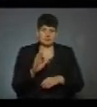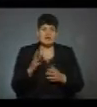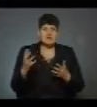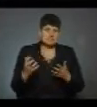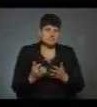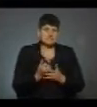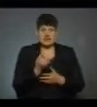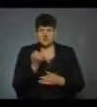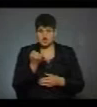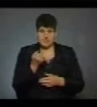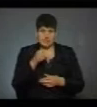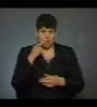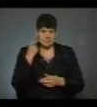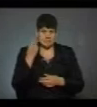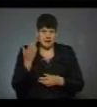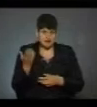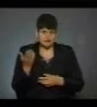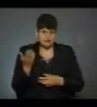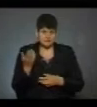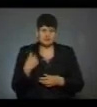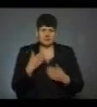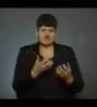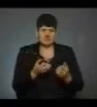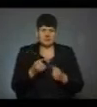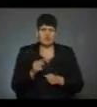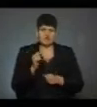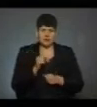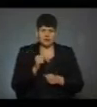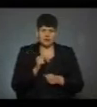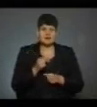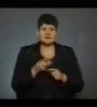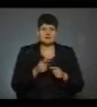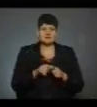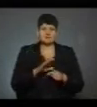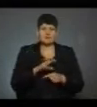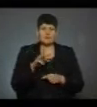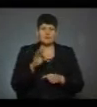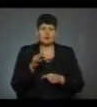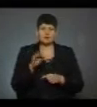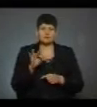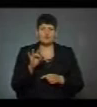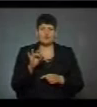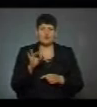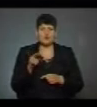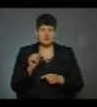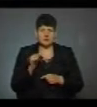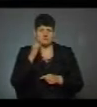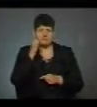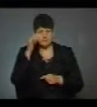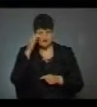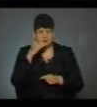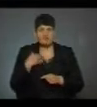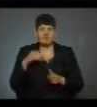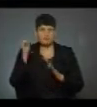знайшли росіяни, вони взяли його, це був Моторола, він взяв його телефон і зателефонував татові. Ми вбили твого